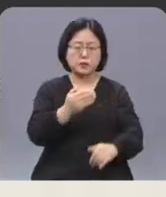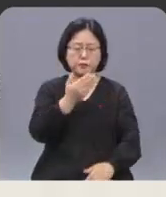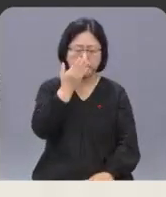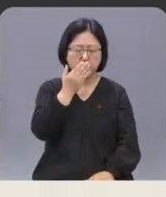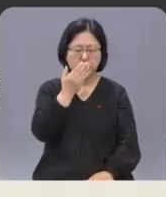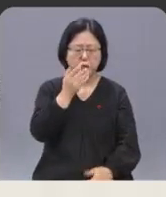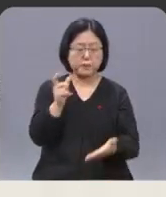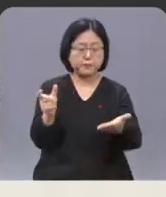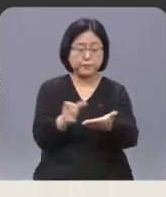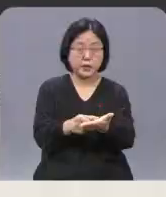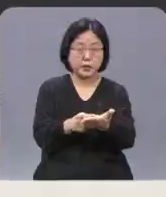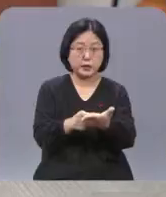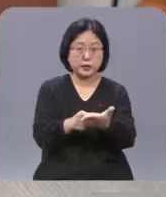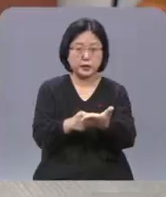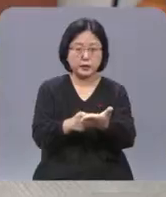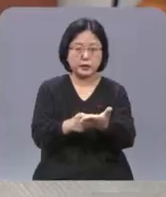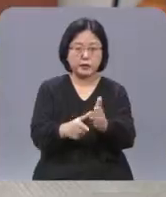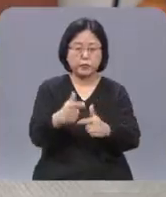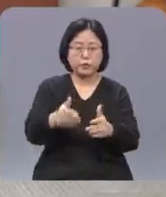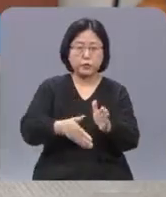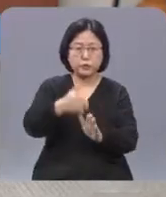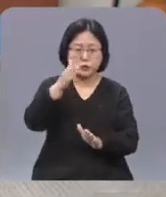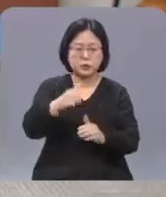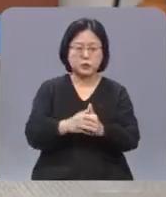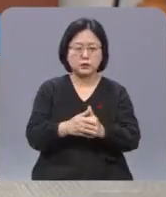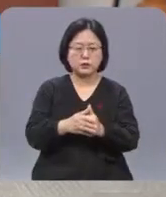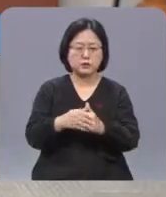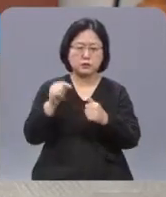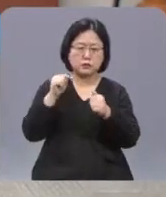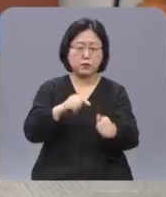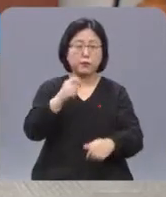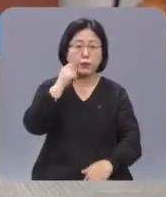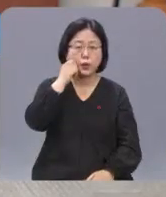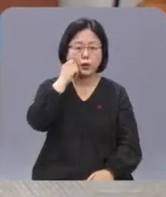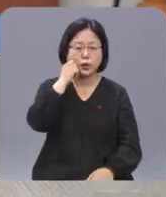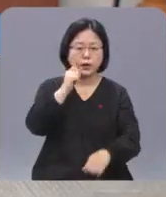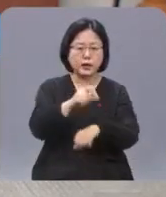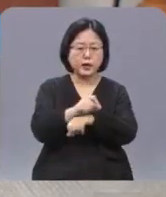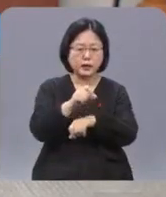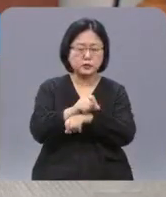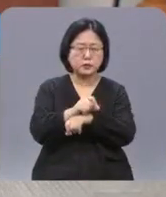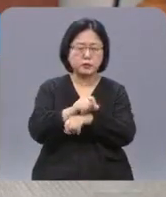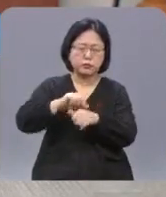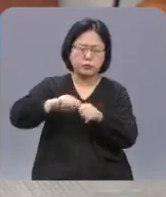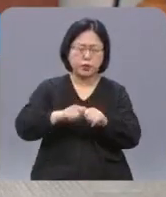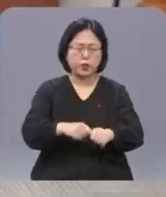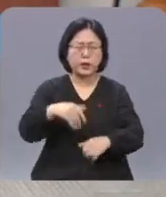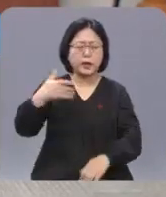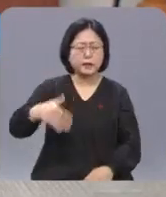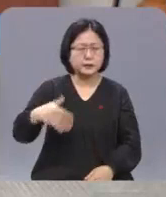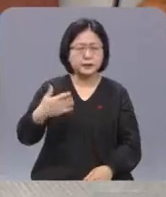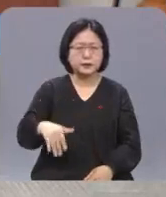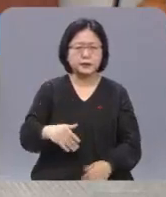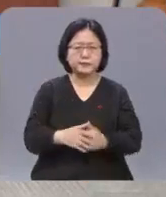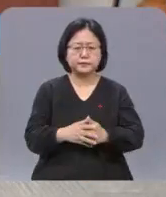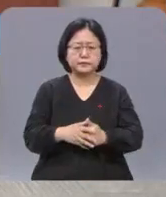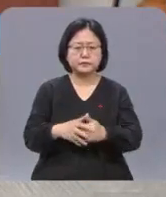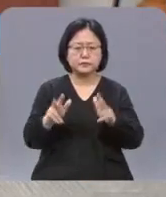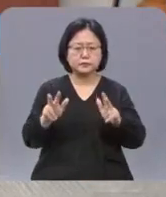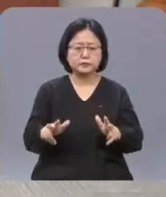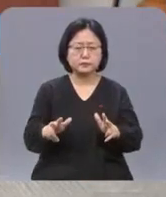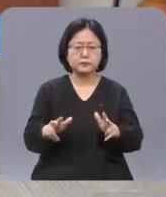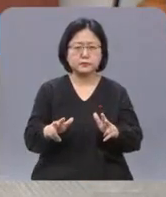있도록 명시되어 있습니다 이걸 건드리지 못하고 행정 강력한 행정조치도 취하지 않고 지금까지